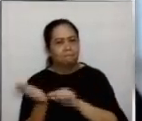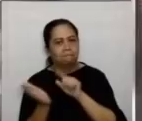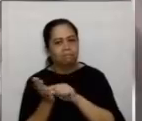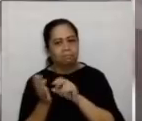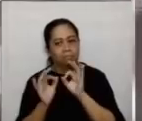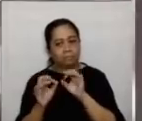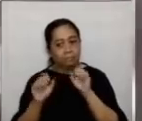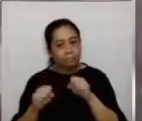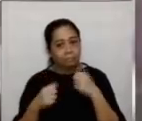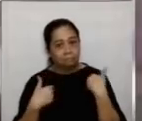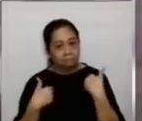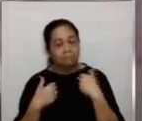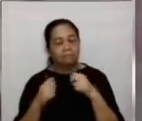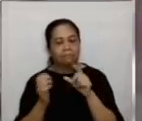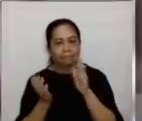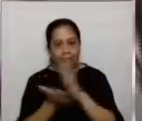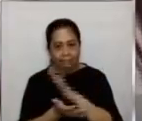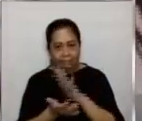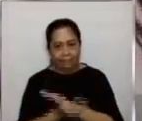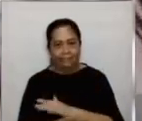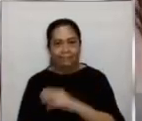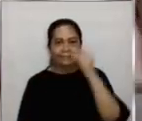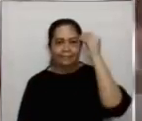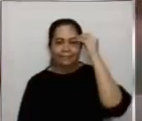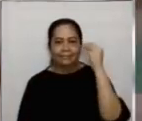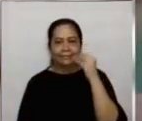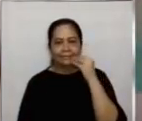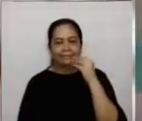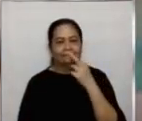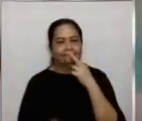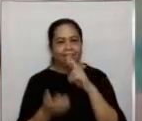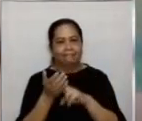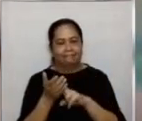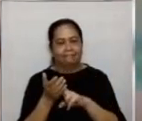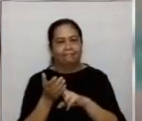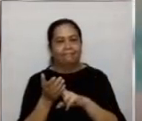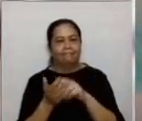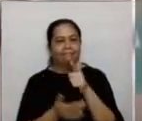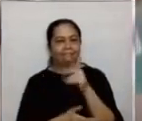ako. Oscar Oida, Nakatutok, 24 Oras.